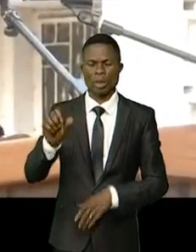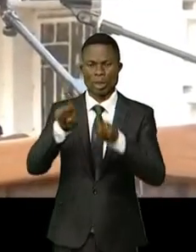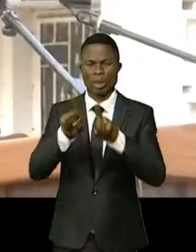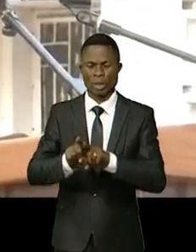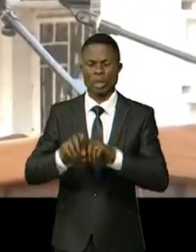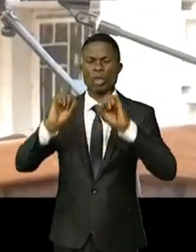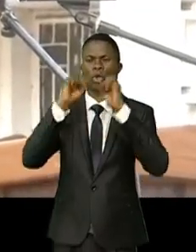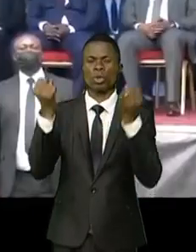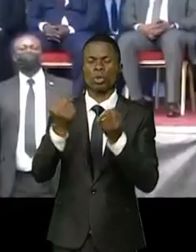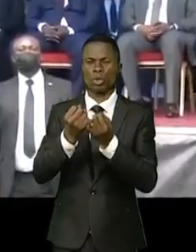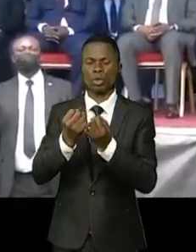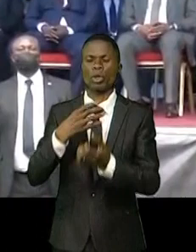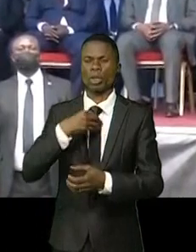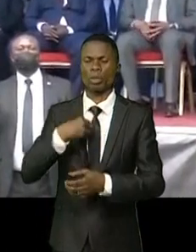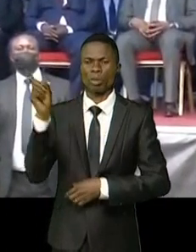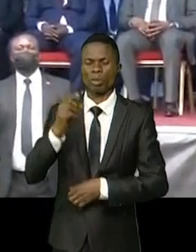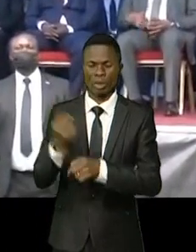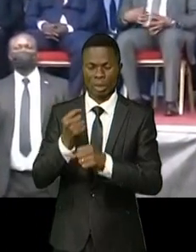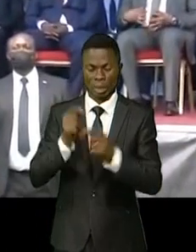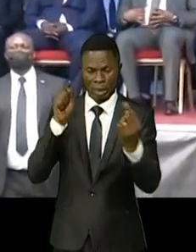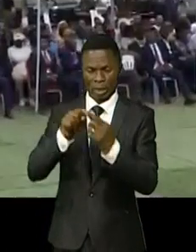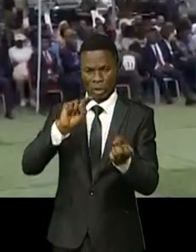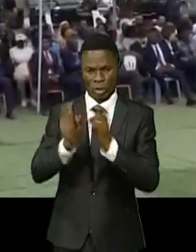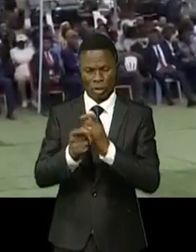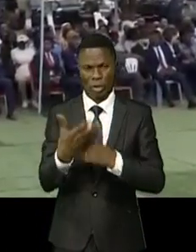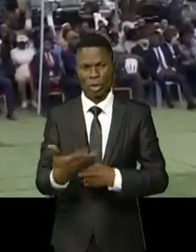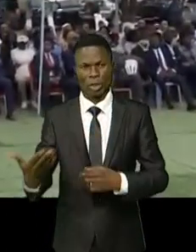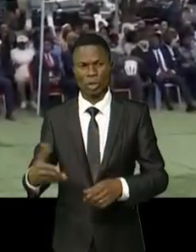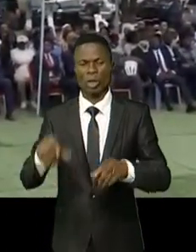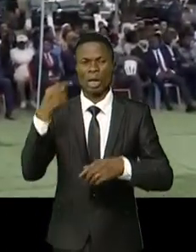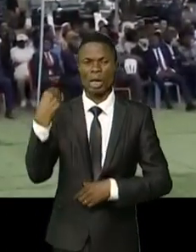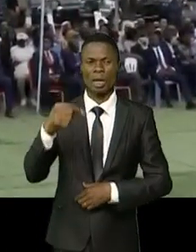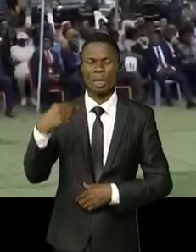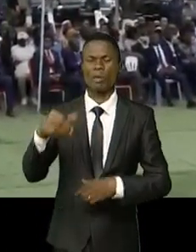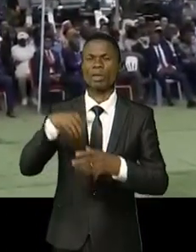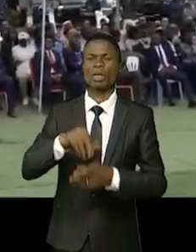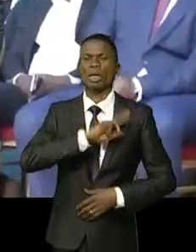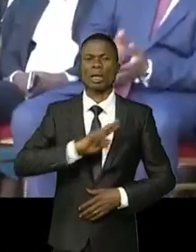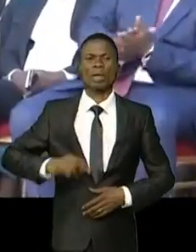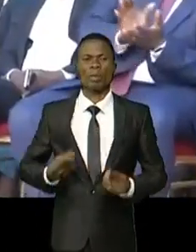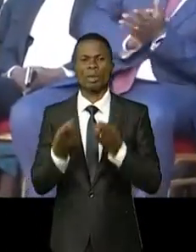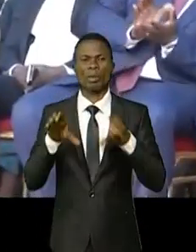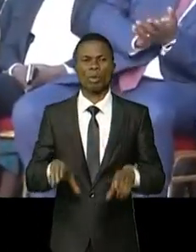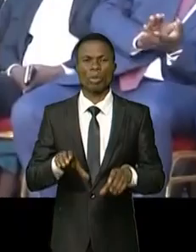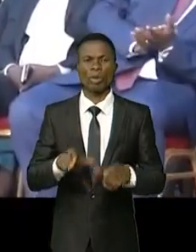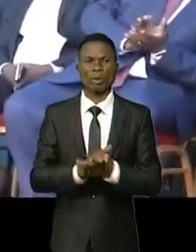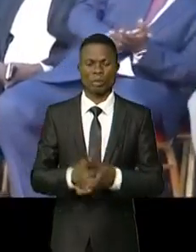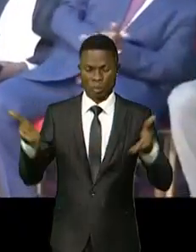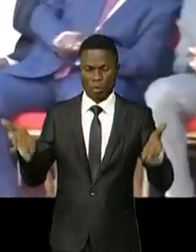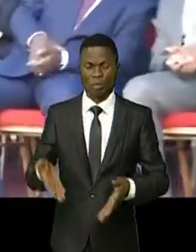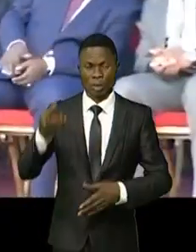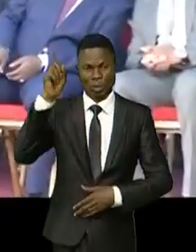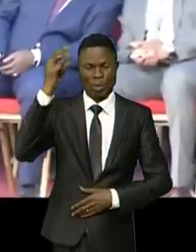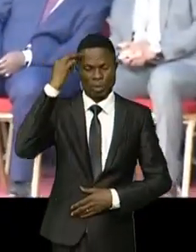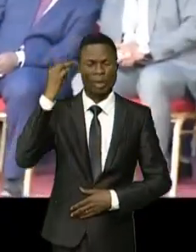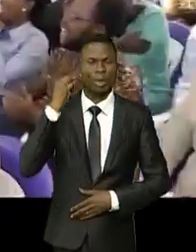commerce et des investissements. Et cela dans le but d'améliorer la production du café en République démocratique du Congo. La présence du chef de l'exécutif